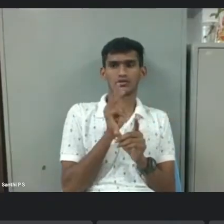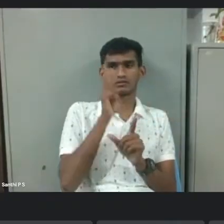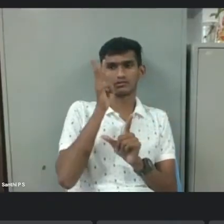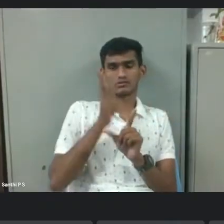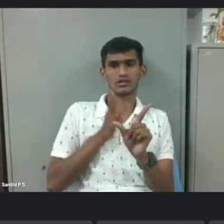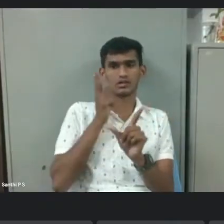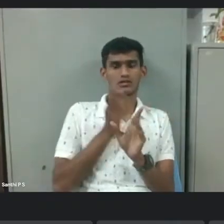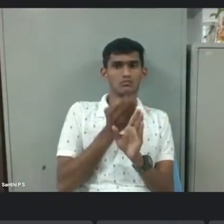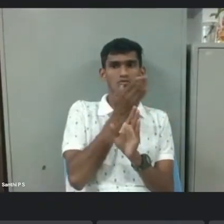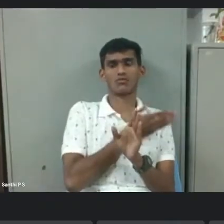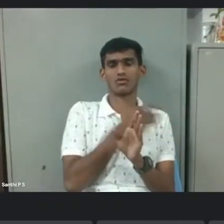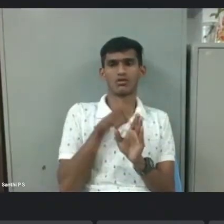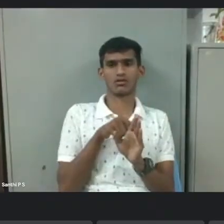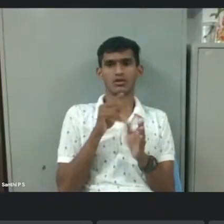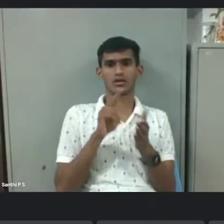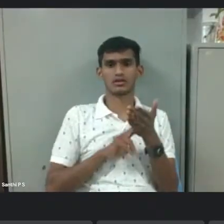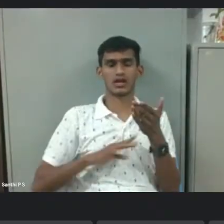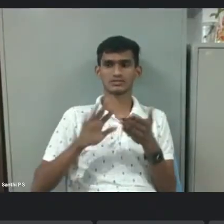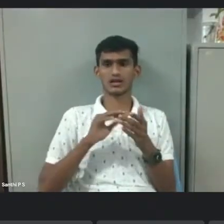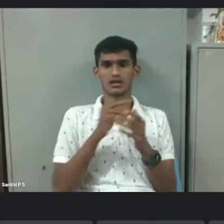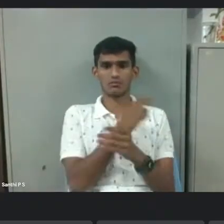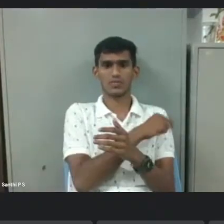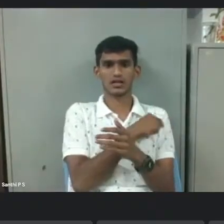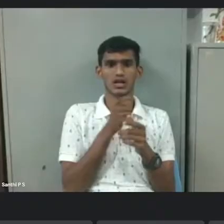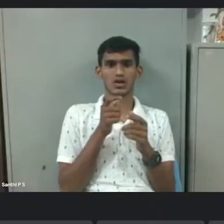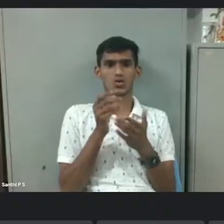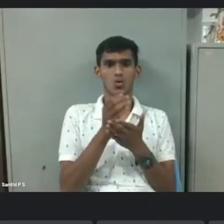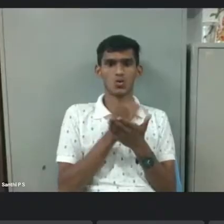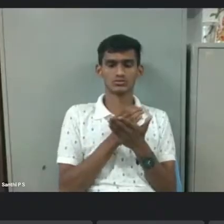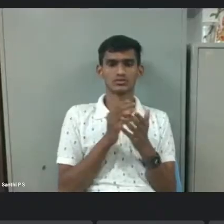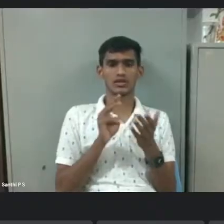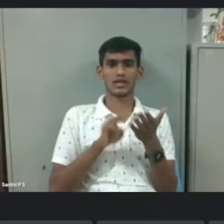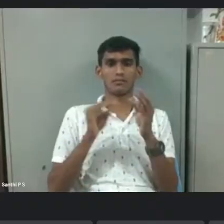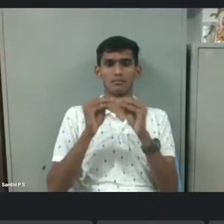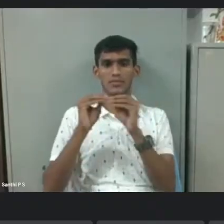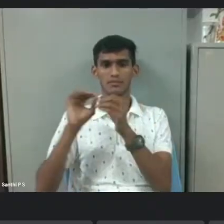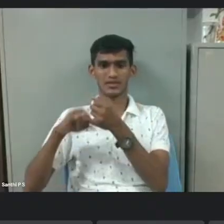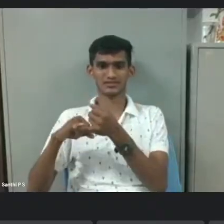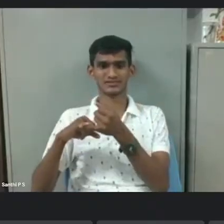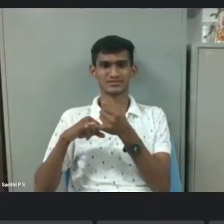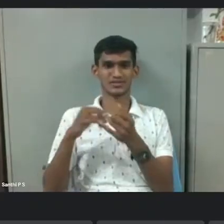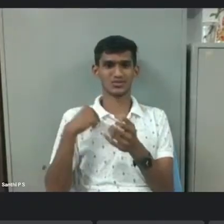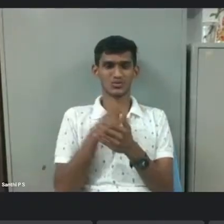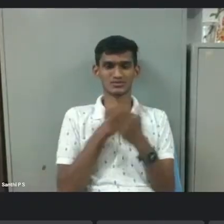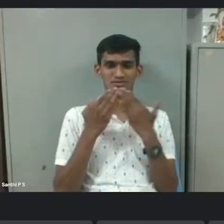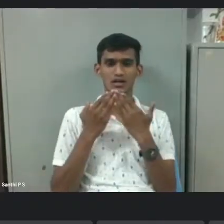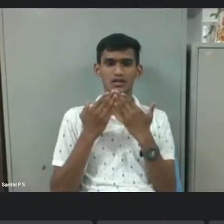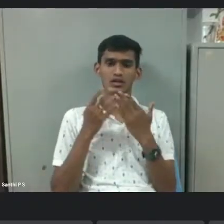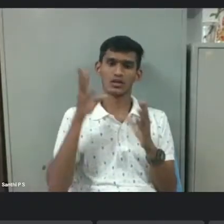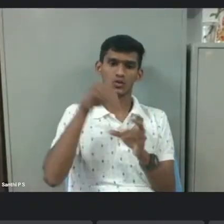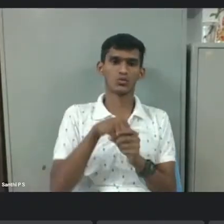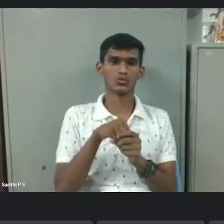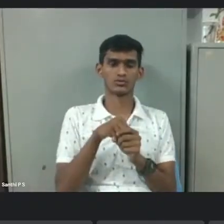നാഷണൽ മെഡിക്കൽ കൗൺസിൽ എല്ലാ MBBS കോഴ്സുകളിലും ഇത് ഡിസബിലിറ്റിയെ പറ്റിയുള്ള പഠനം നിർബന്ധമാക്കിയിരുന്നു. ഫിസിക്കൽ